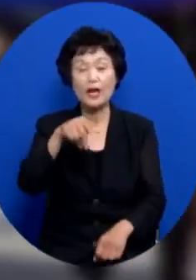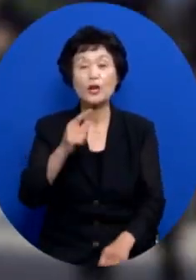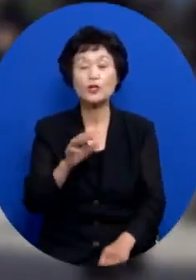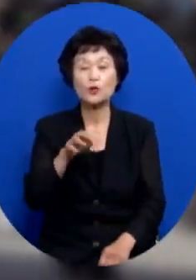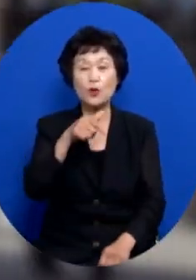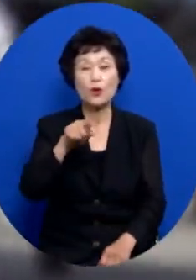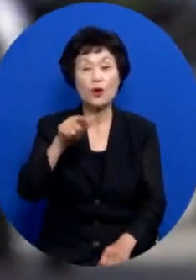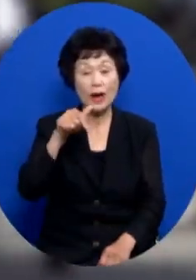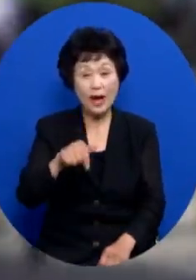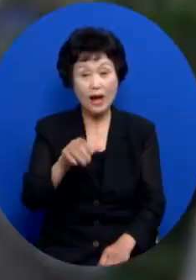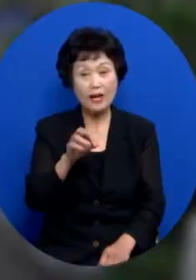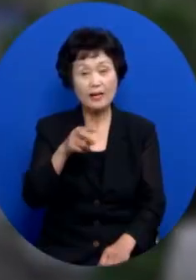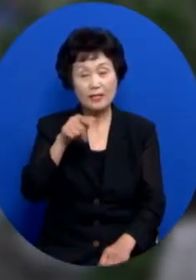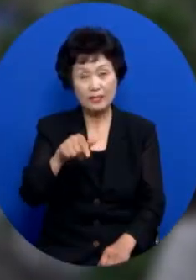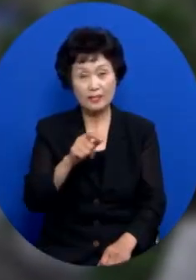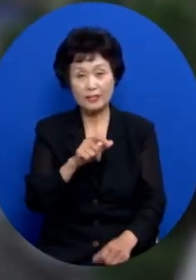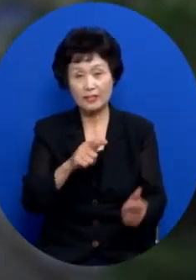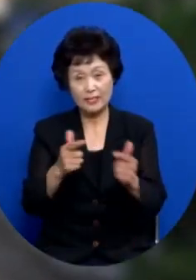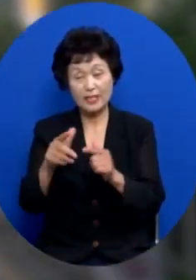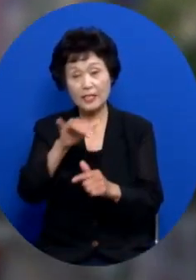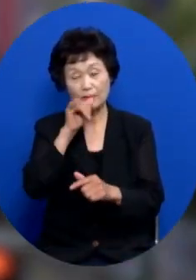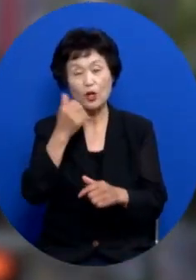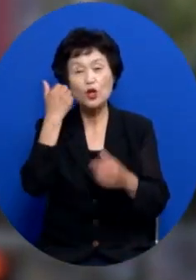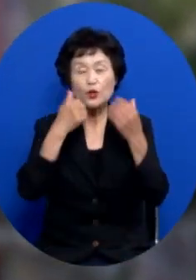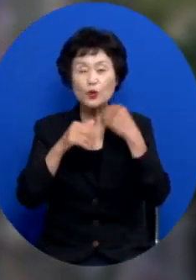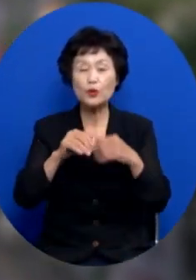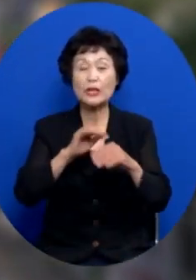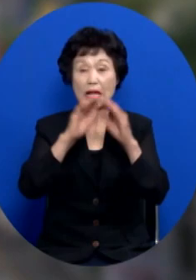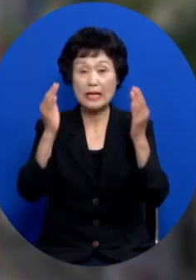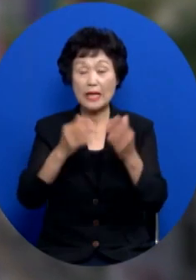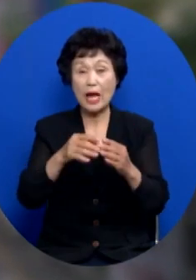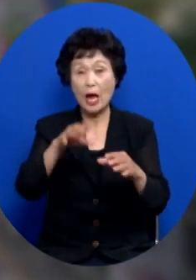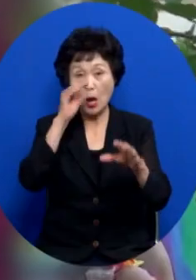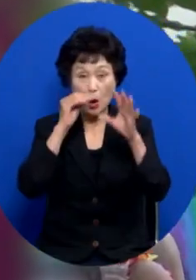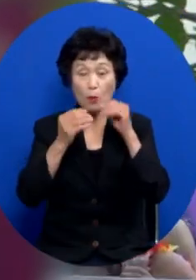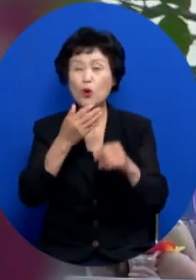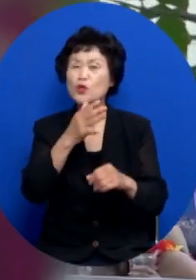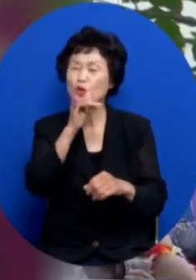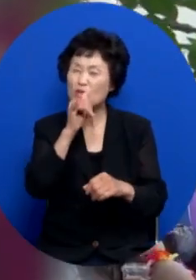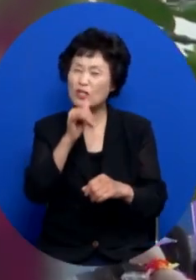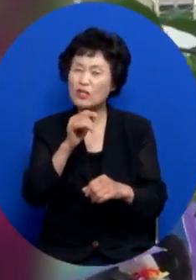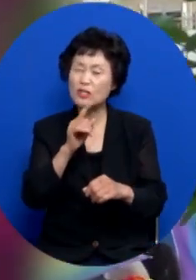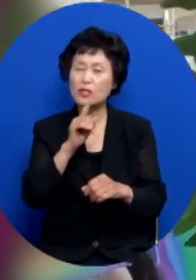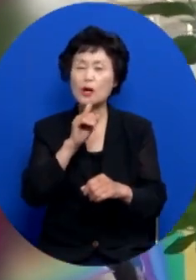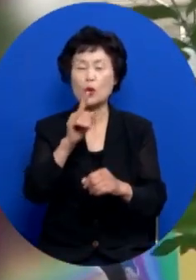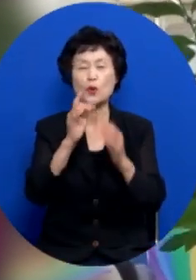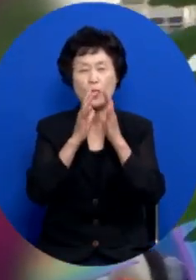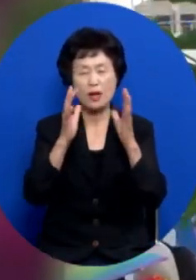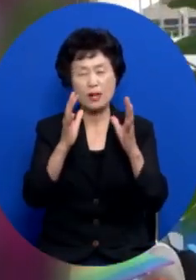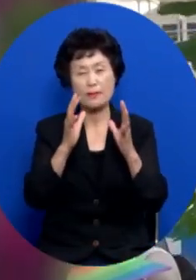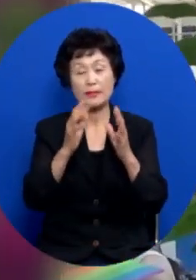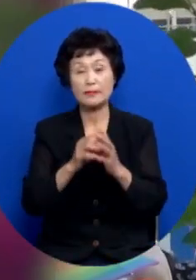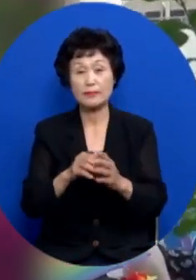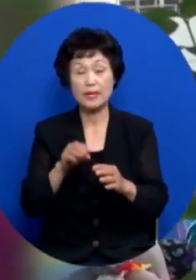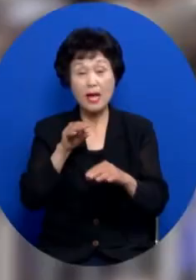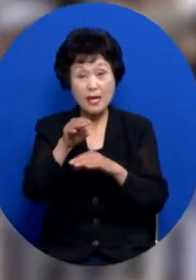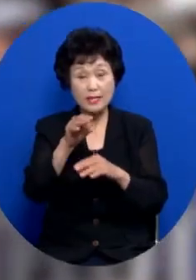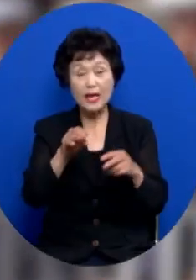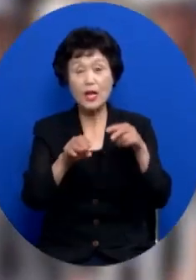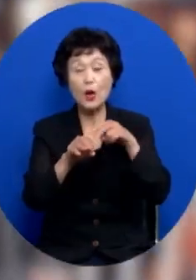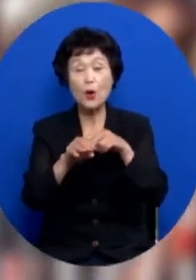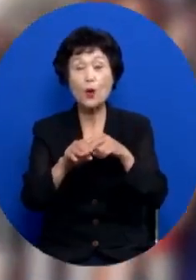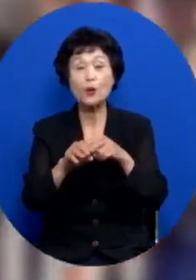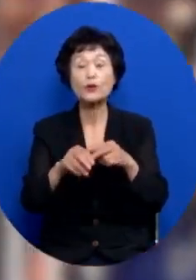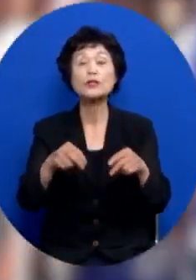구성됐습니다. 역시나 서울 도심에서 누구나 볼 수 있다는 게 퀴어 축제 퍼레이드의 논란이었는데요. 퍼레이드카에 오른 참가자들은